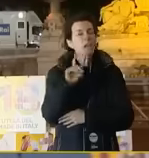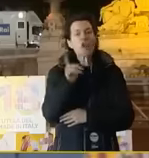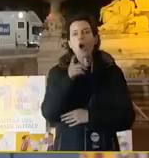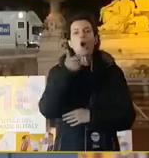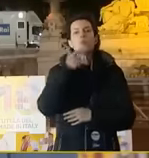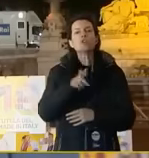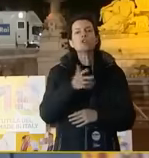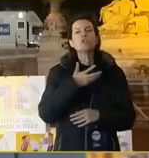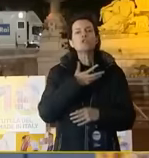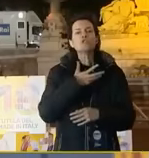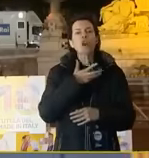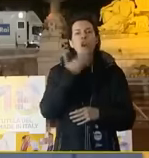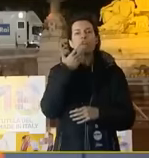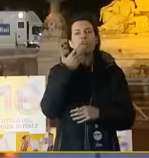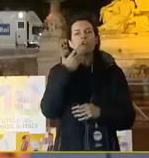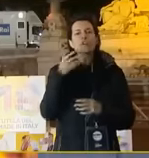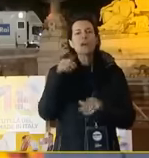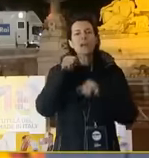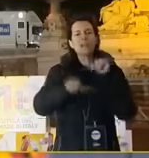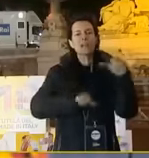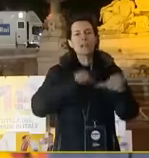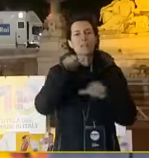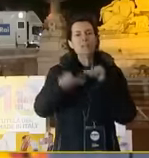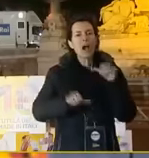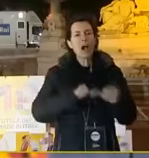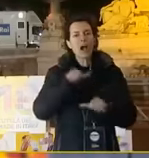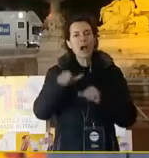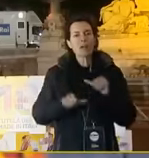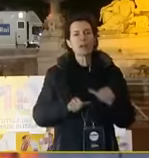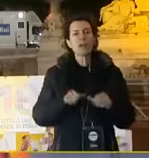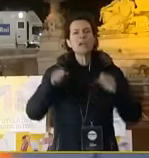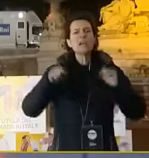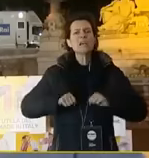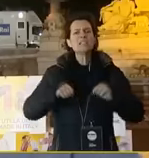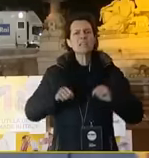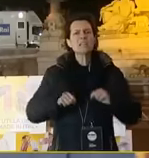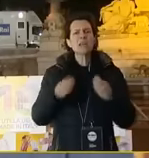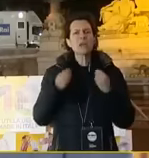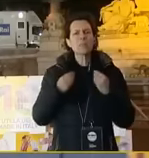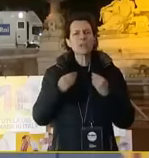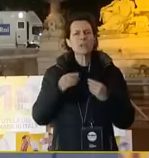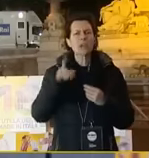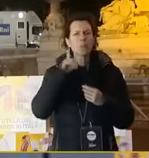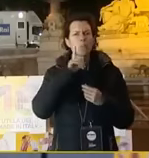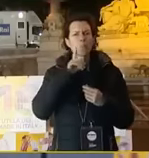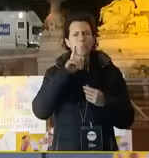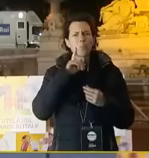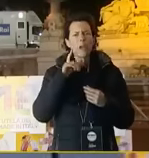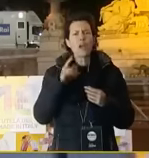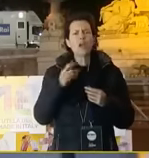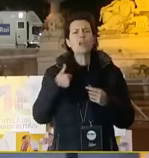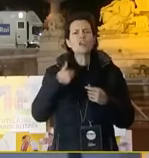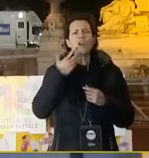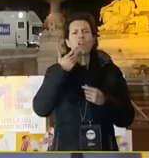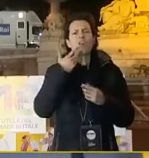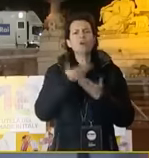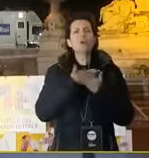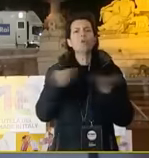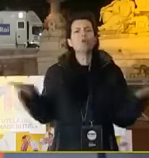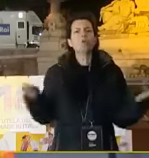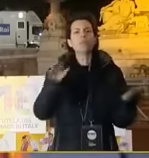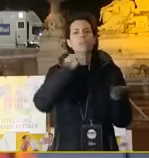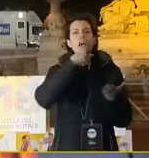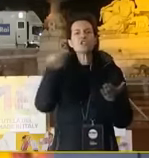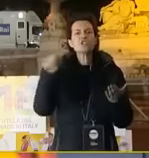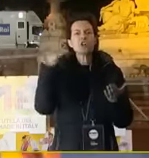voglia di giustizia, una voglia di equità. Perché la nostra sanità deve essere così e non solo pubblica al 100%, una sanità dove non ci siano